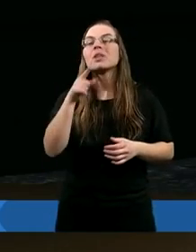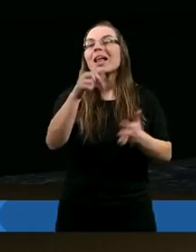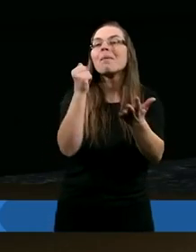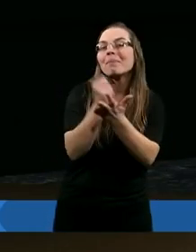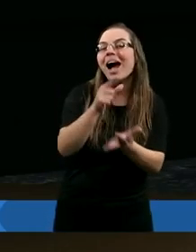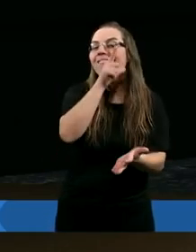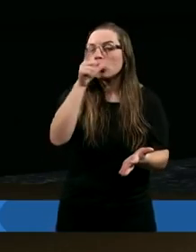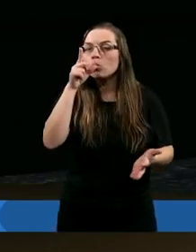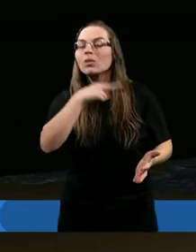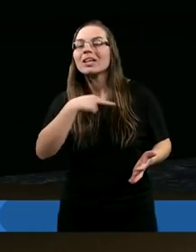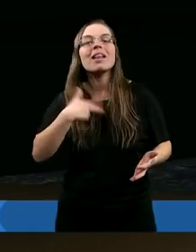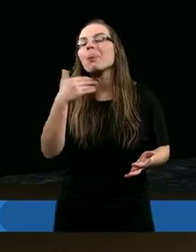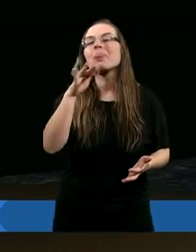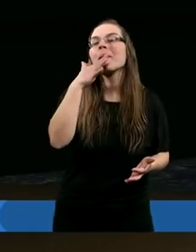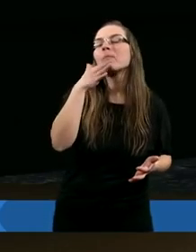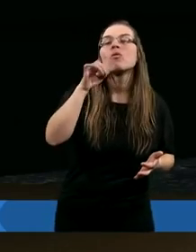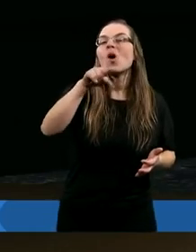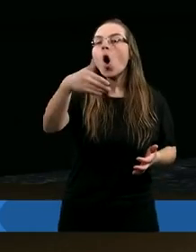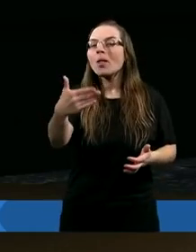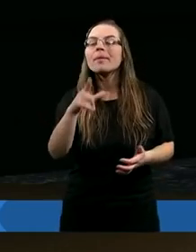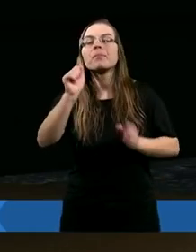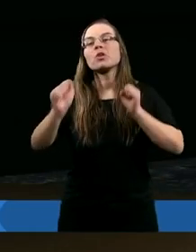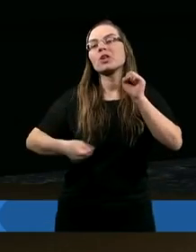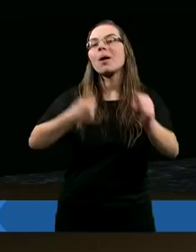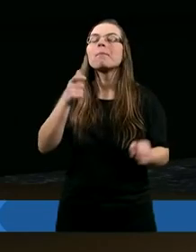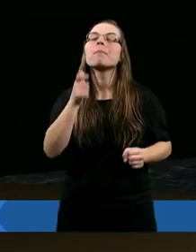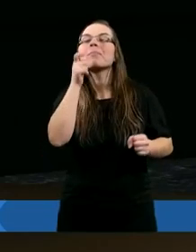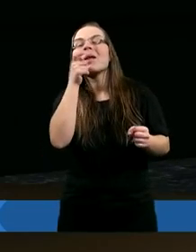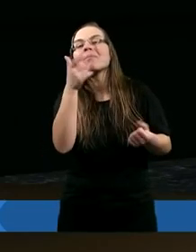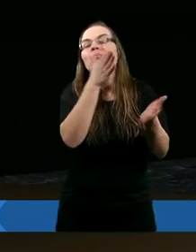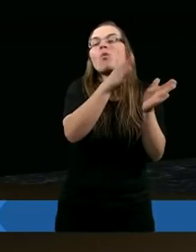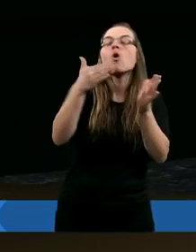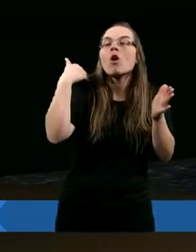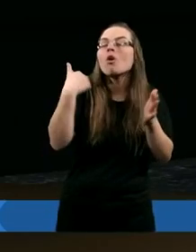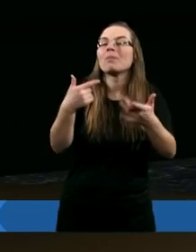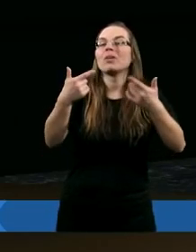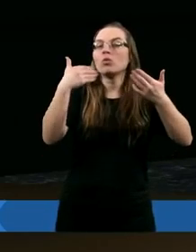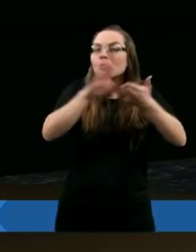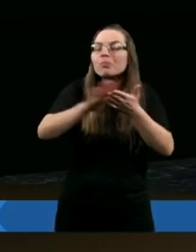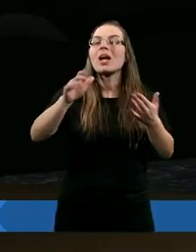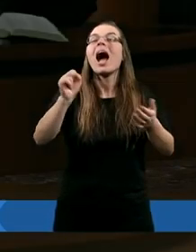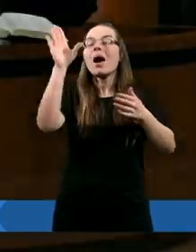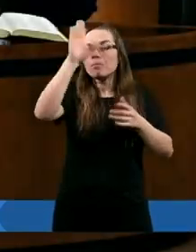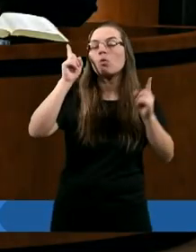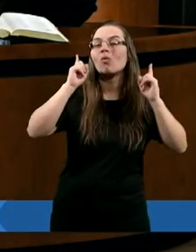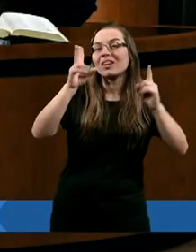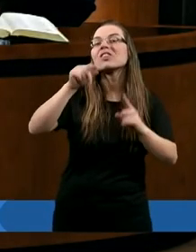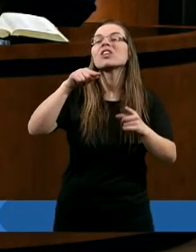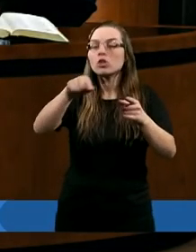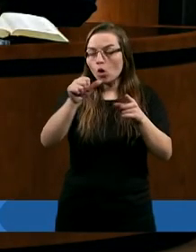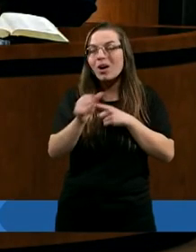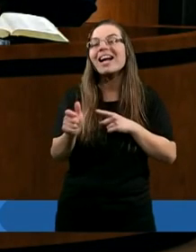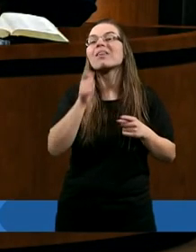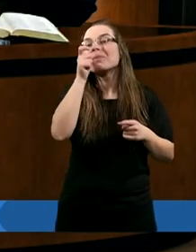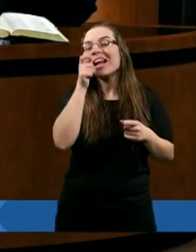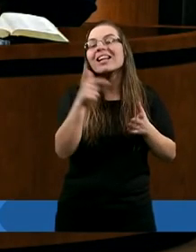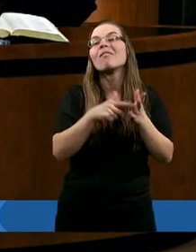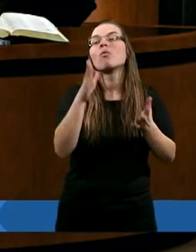prawo ludzkie nie mówi o tym, że to jest przestępstwo, pożądać. Ale Bóg uważa, że jest to